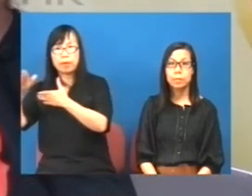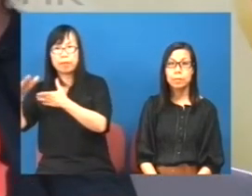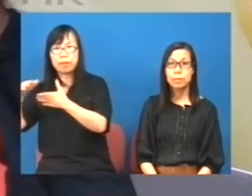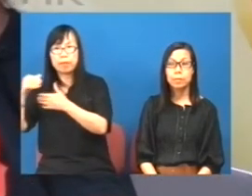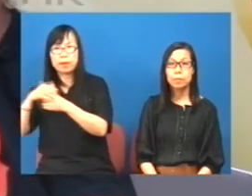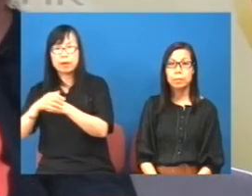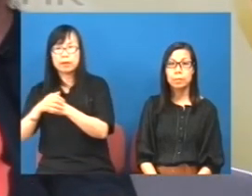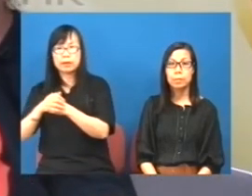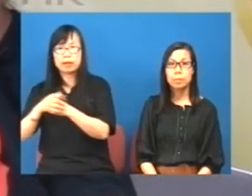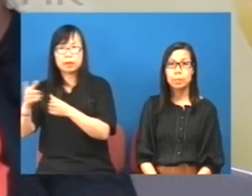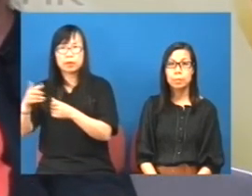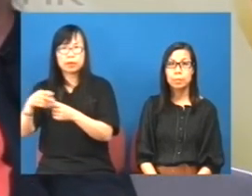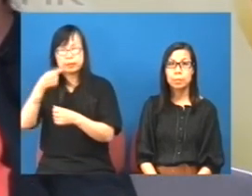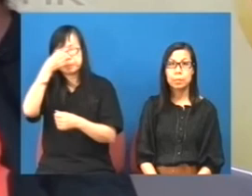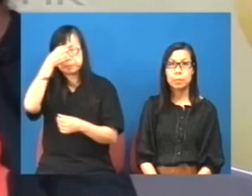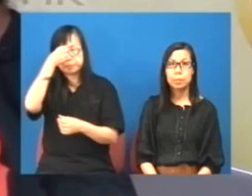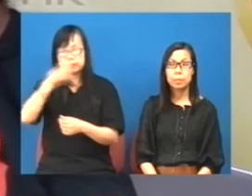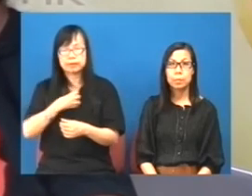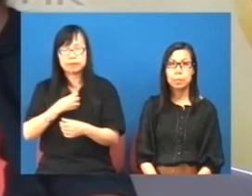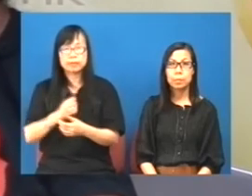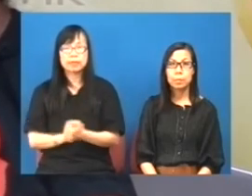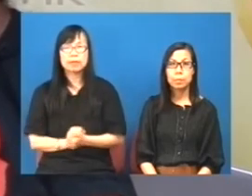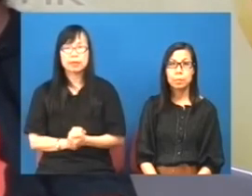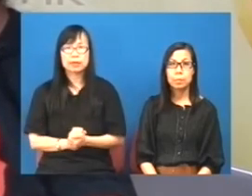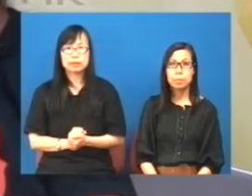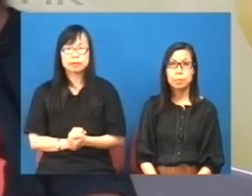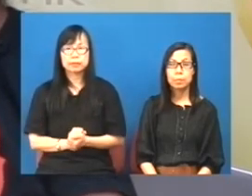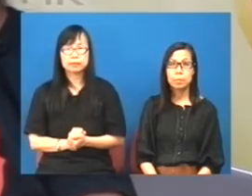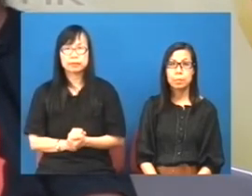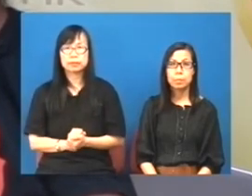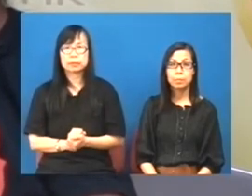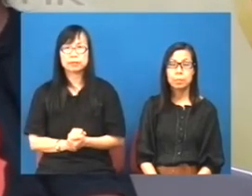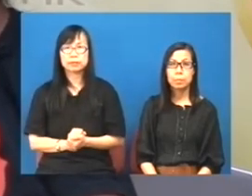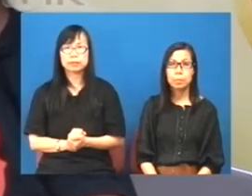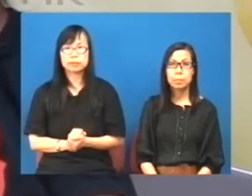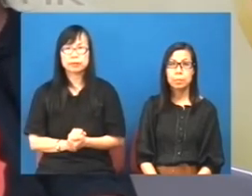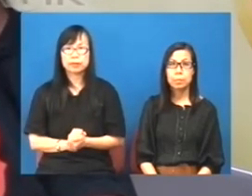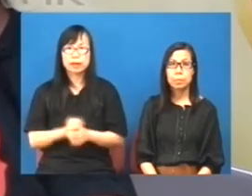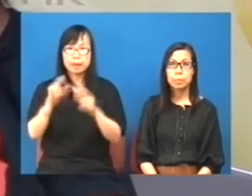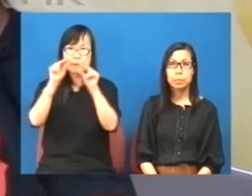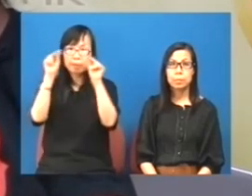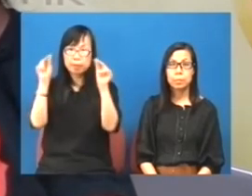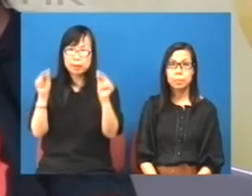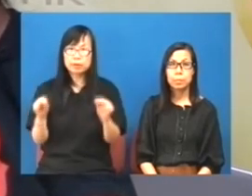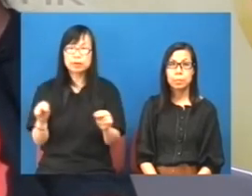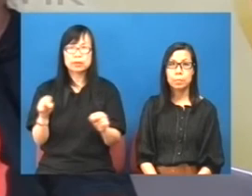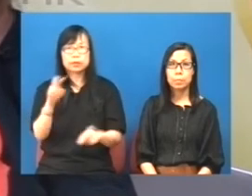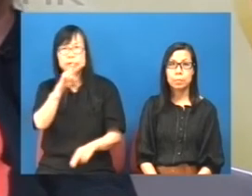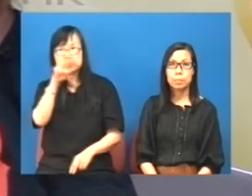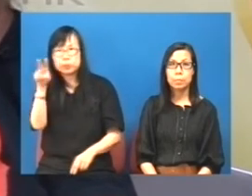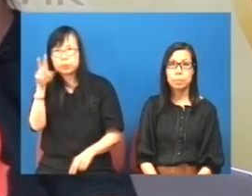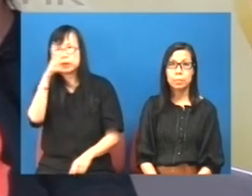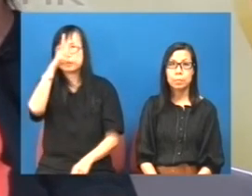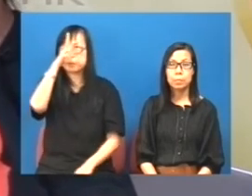很大的麻煩老實說在這個問題上中文體現了第一就是官僚